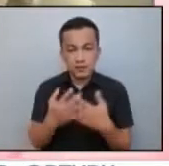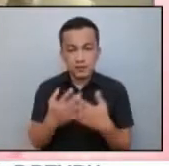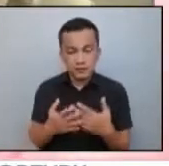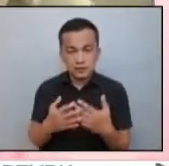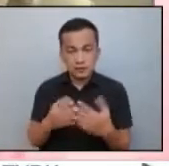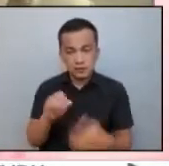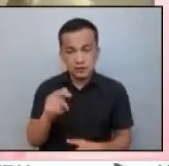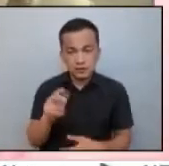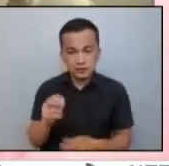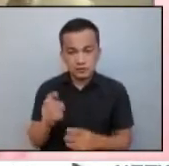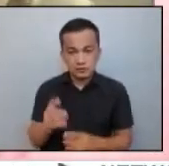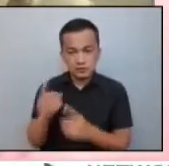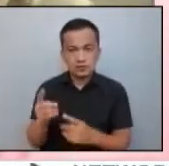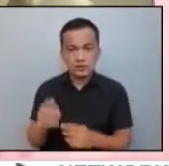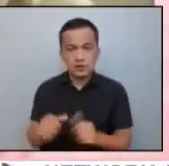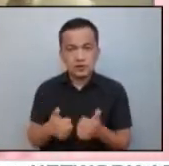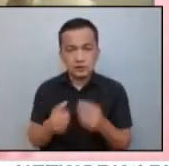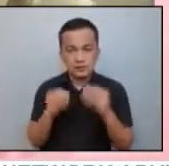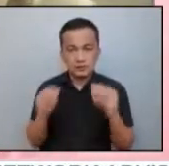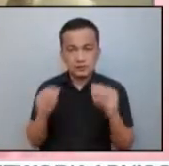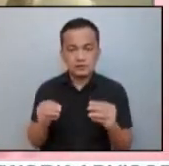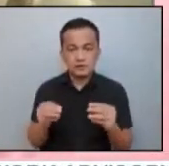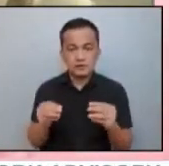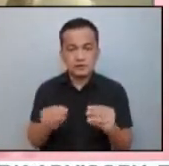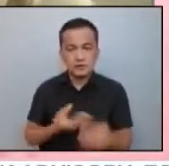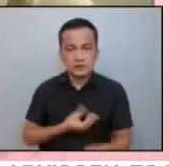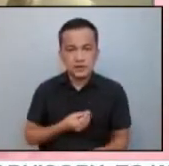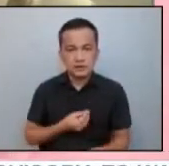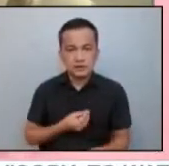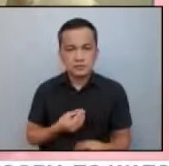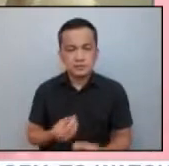natatakot at nangangamba na magbigay niyan?